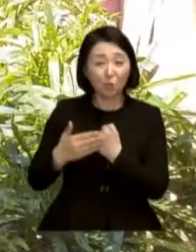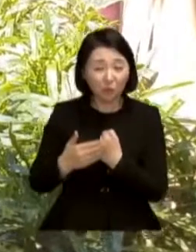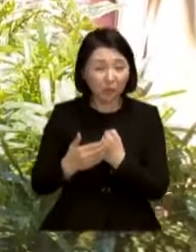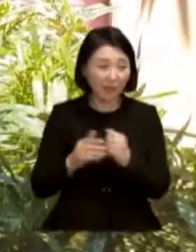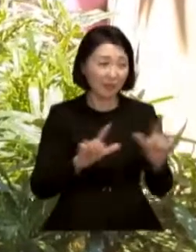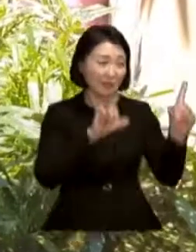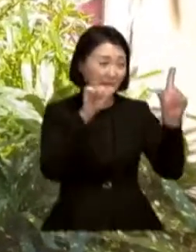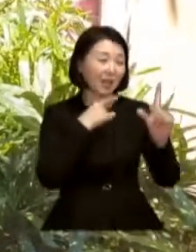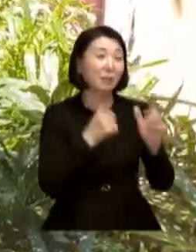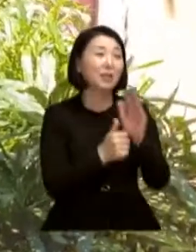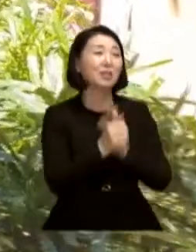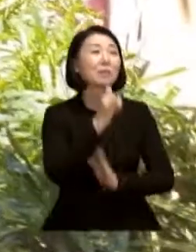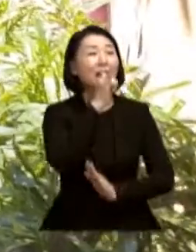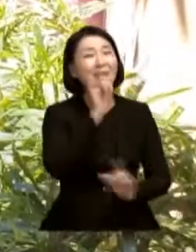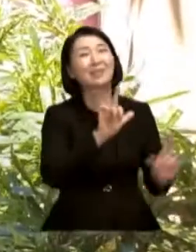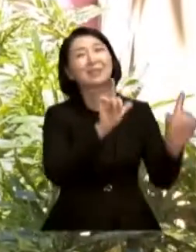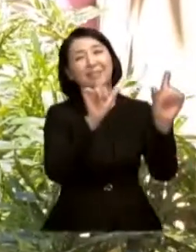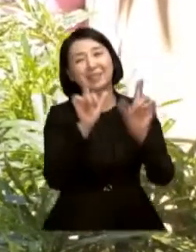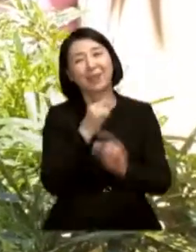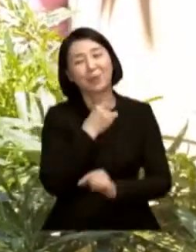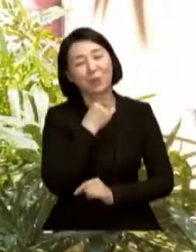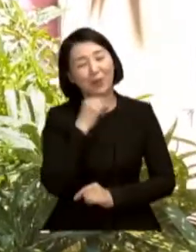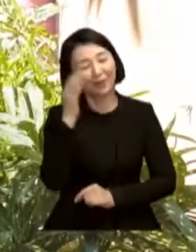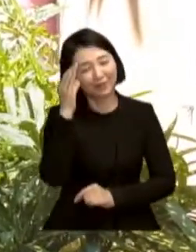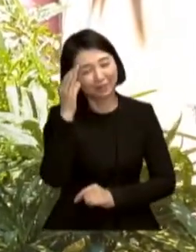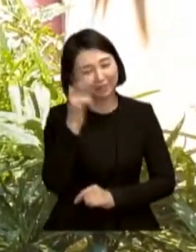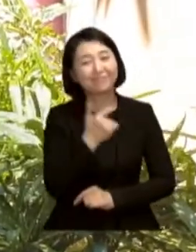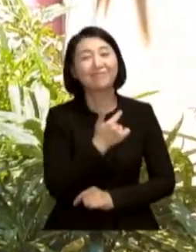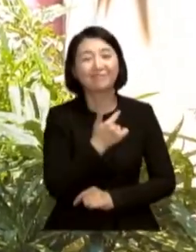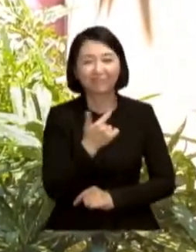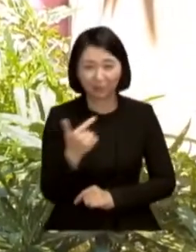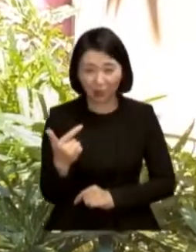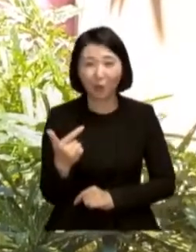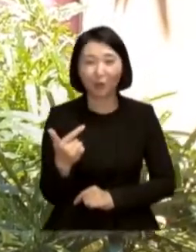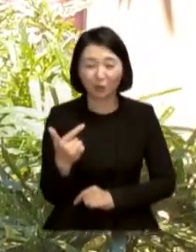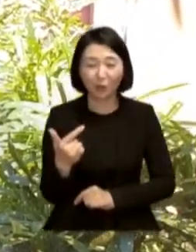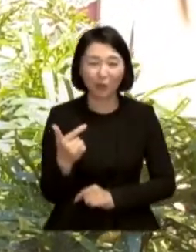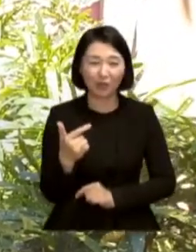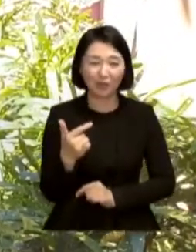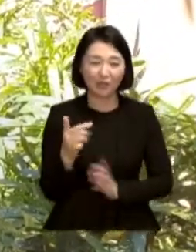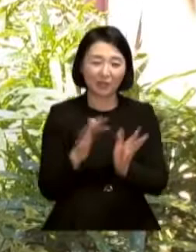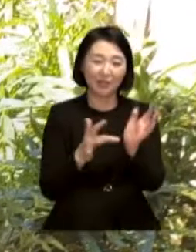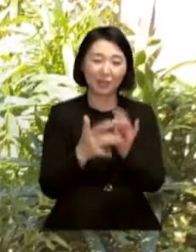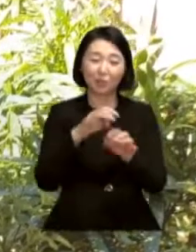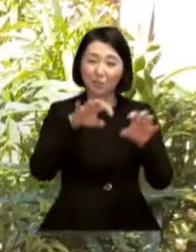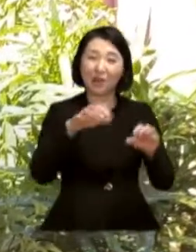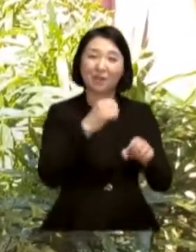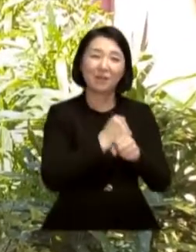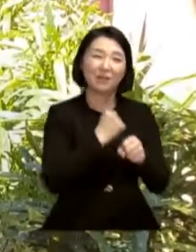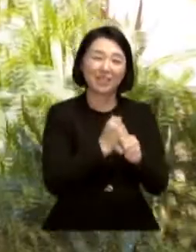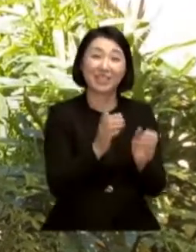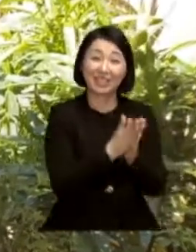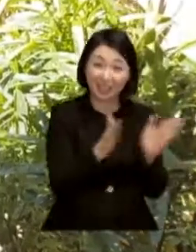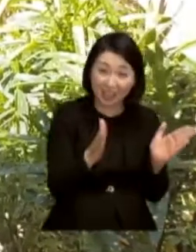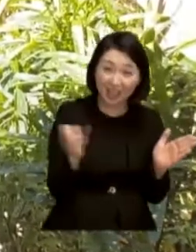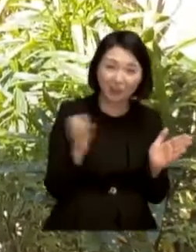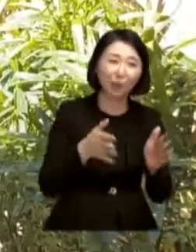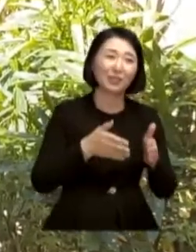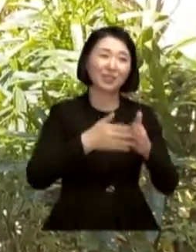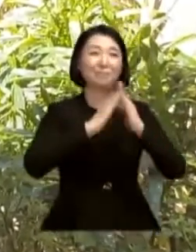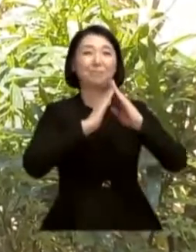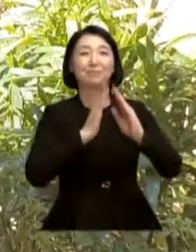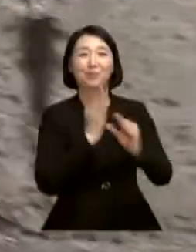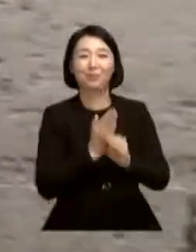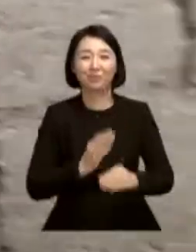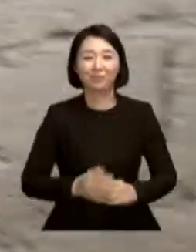희망이 생기는 그러한 삶을 살기를 기대하는 마음으로 예수 마을 만들기를 시작하고 있고 그렇게 집을